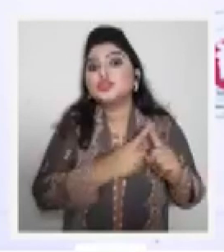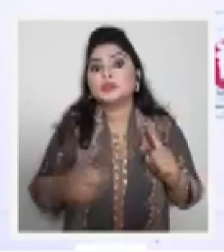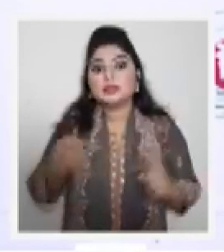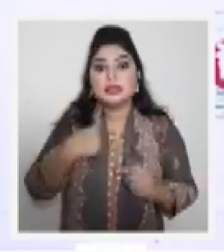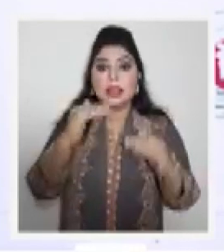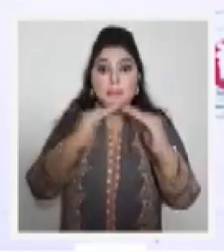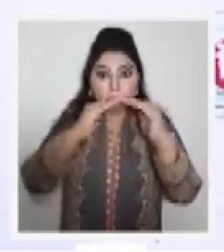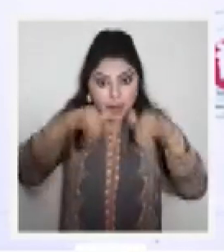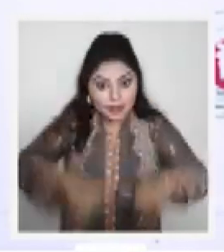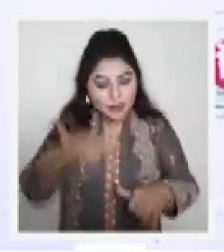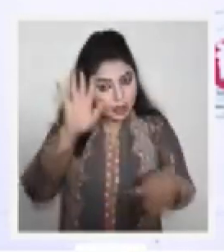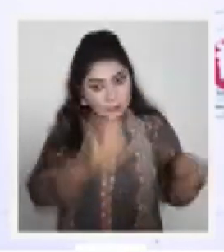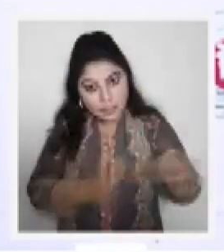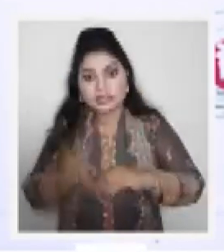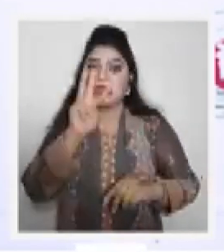ময়মনসিংহ 58 জন,